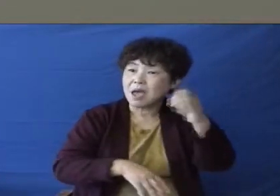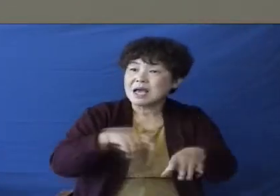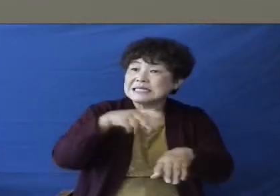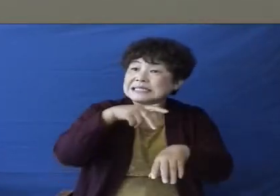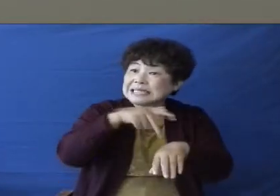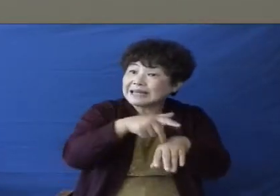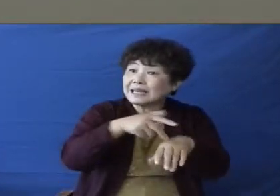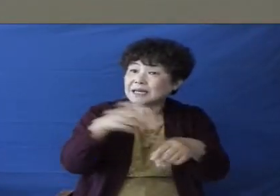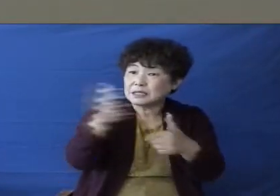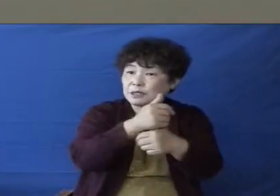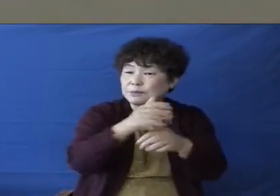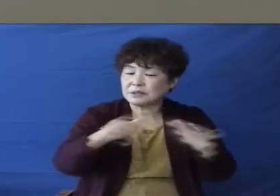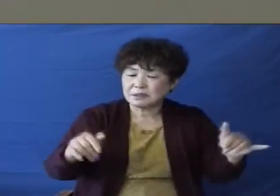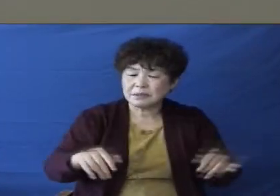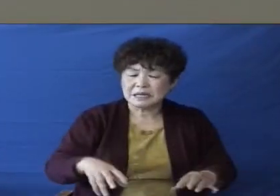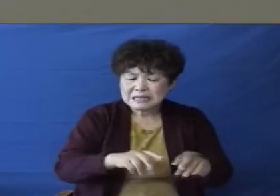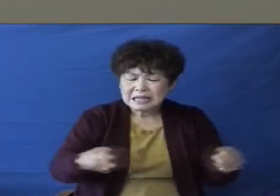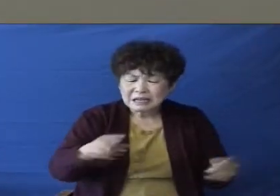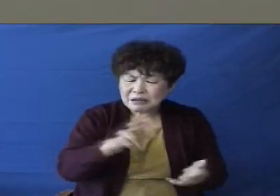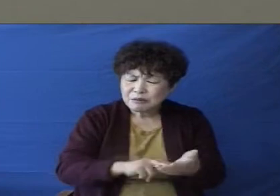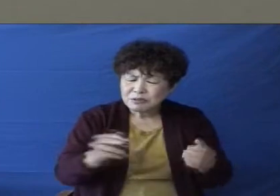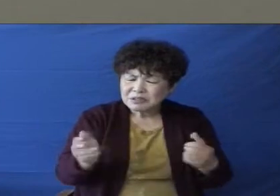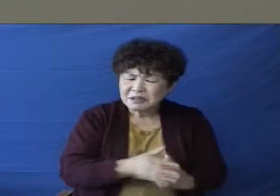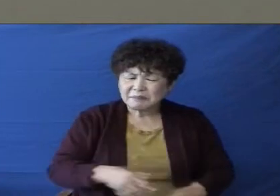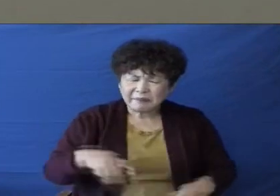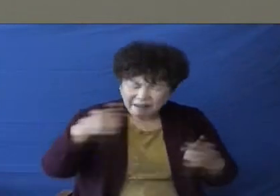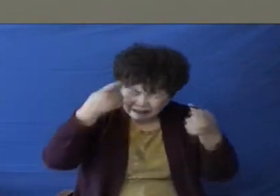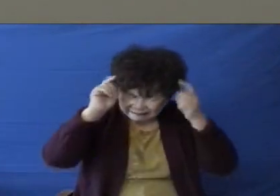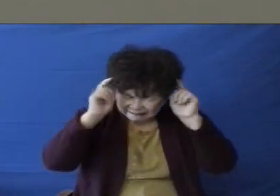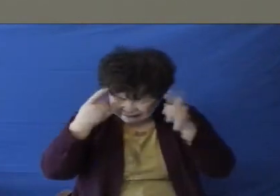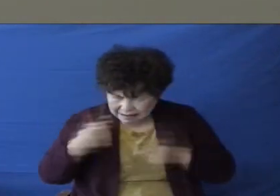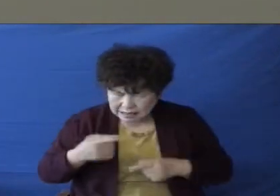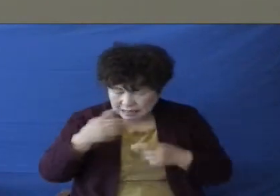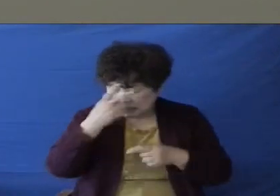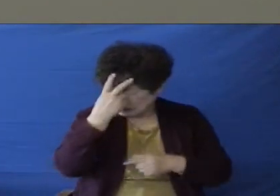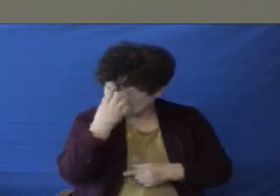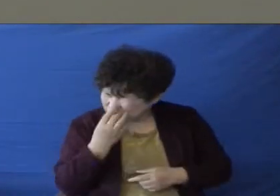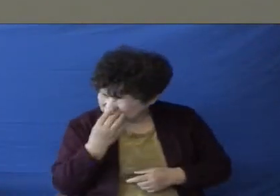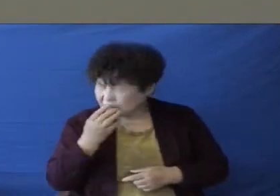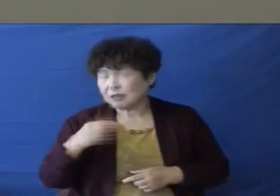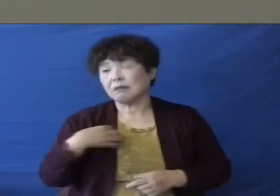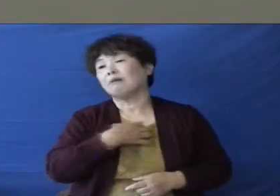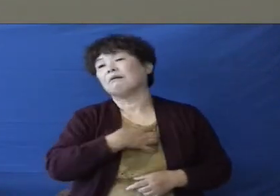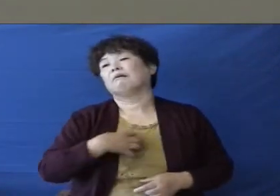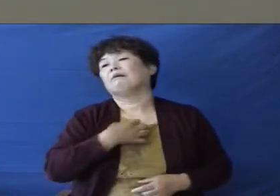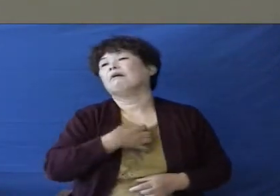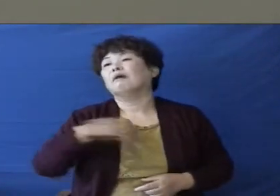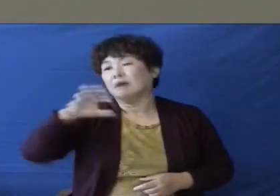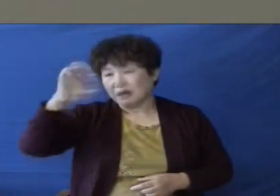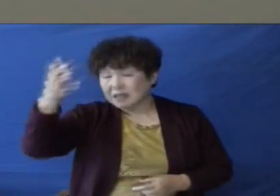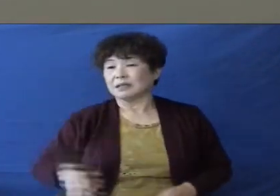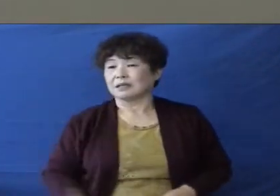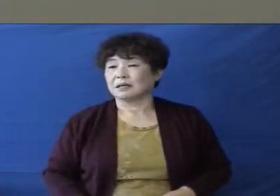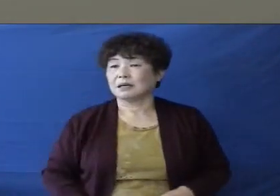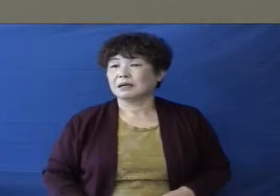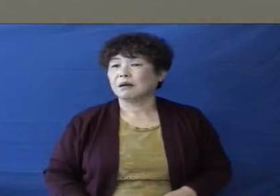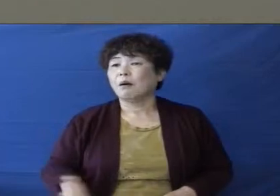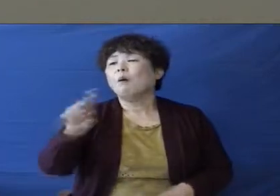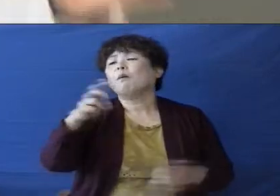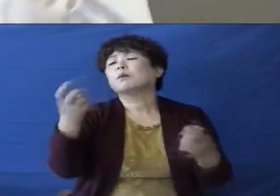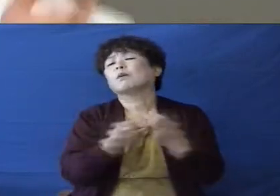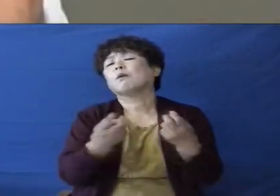이 땅의 문제에 매여 있습니다 전부 다가 염려 요 근심이 요 이 땅에서 어떻게